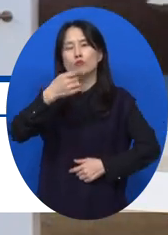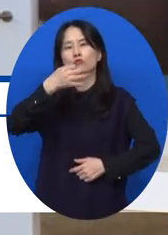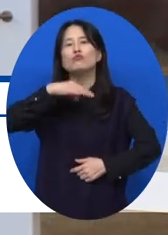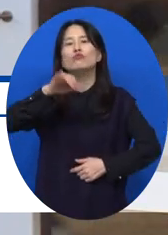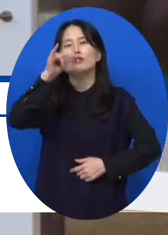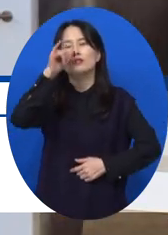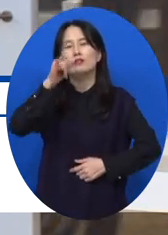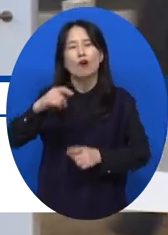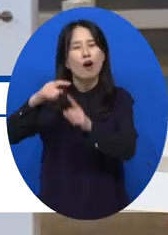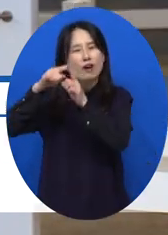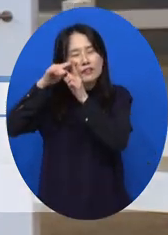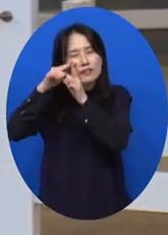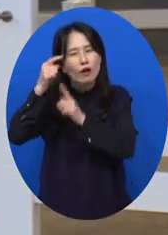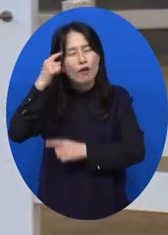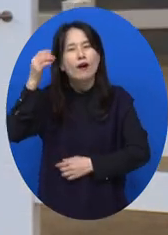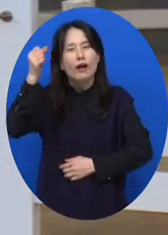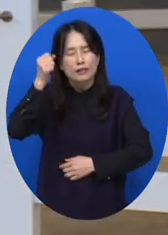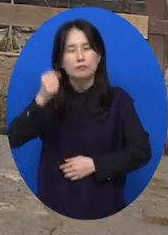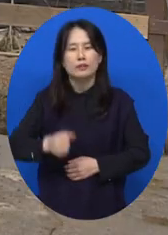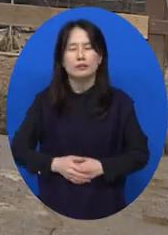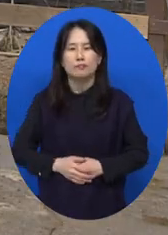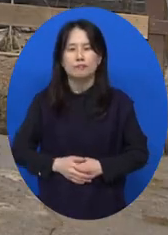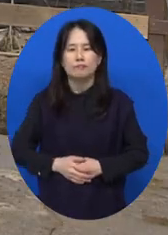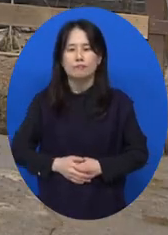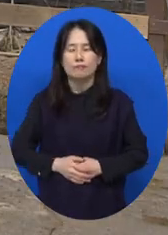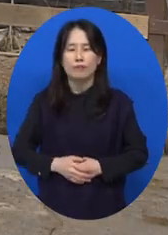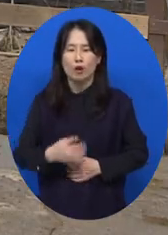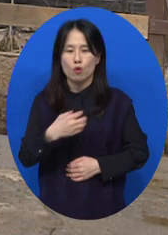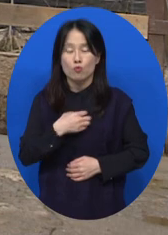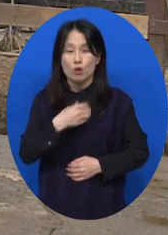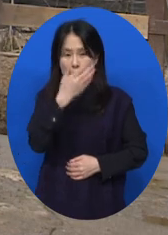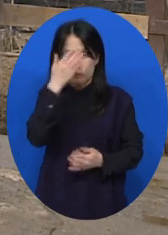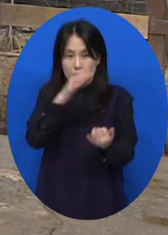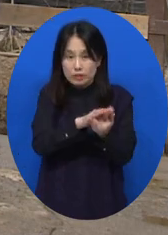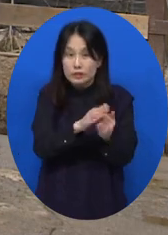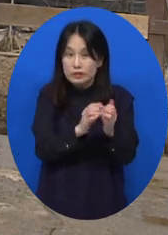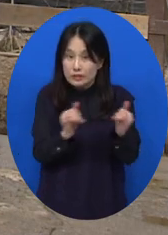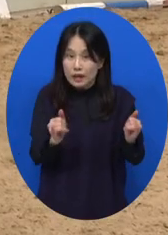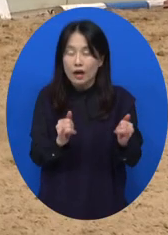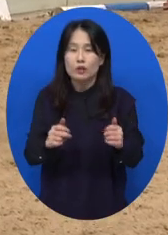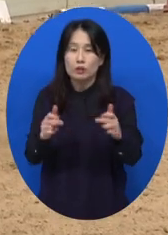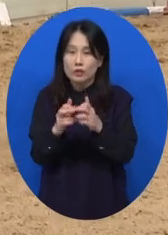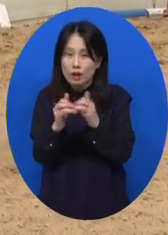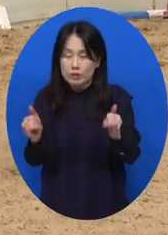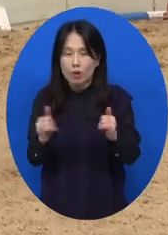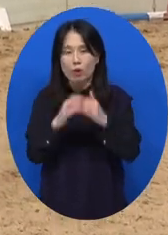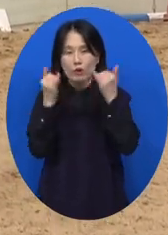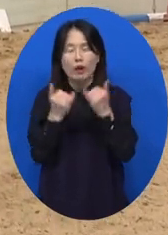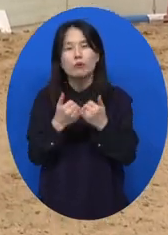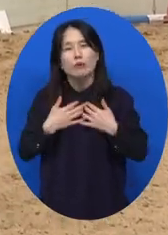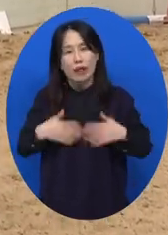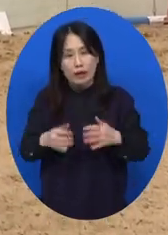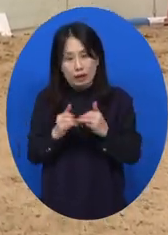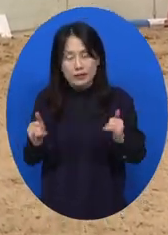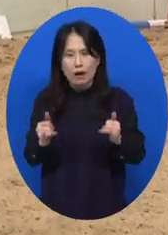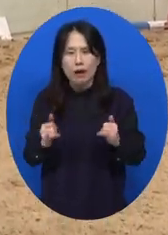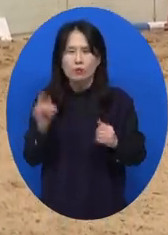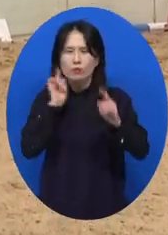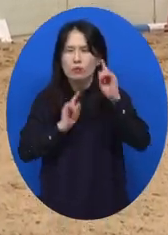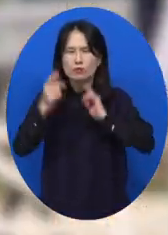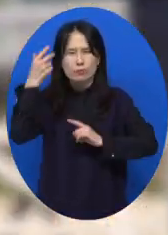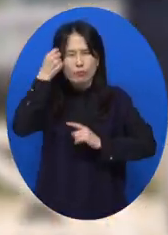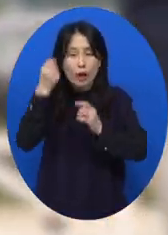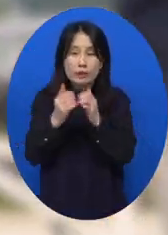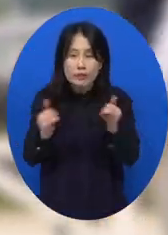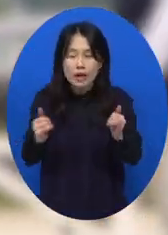되게 긍정적으로 생각하고 있습니다 위기 청소년과 장애인 사회적 배려 계층 트라우마 직업군을 위한